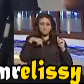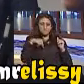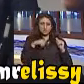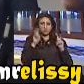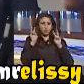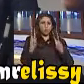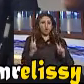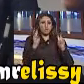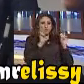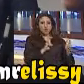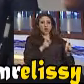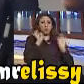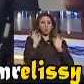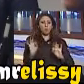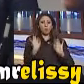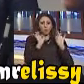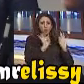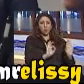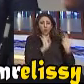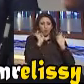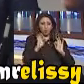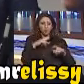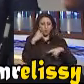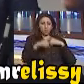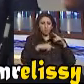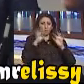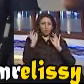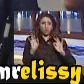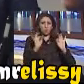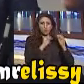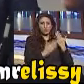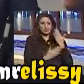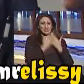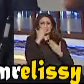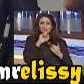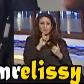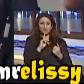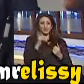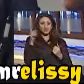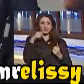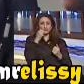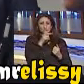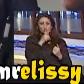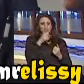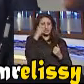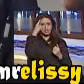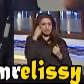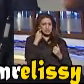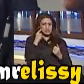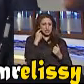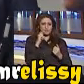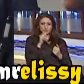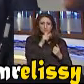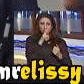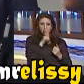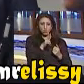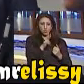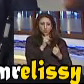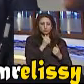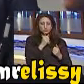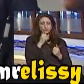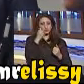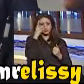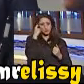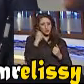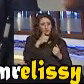محلك سر وأن ما فيش حاجة بتتغير وما فيش حاجة بتتحرك, قررت السبت اللي فات أن أنا أعيد نفس مقدمة البرنامج اللي قلتها السبت